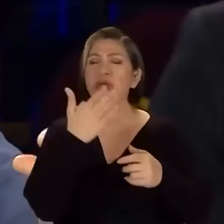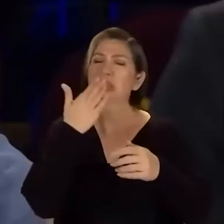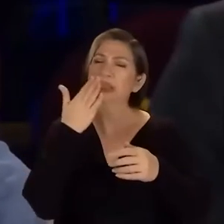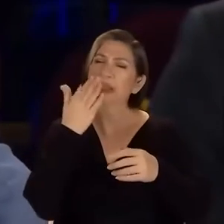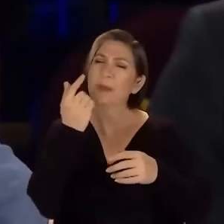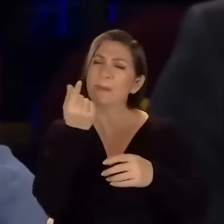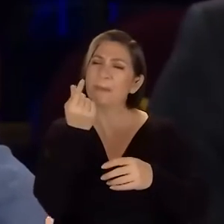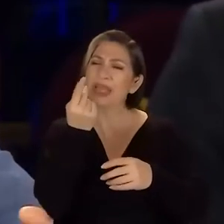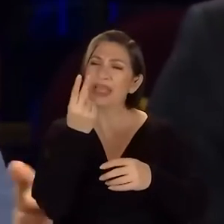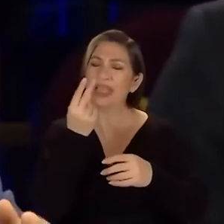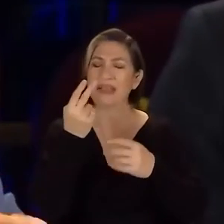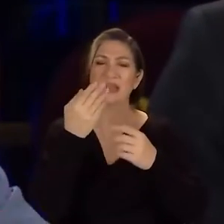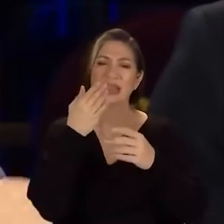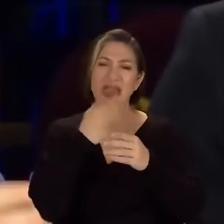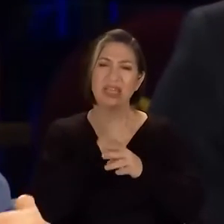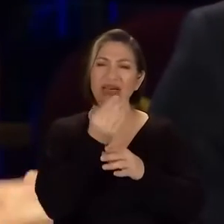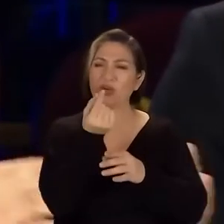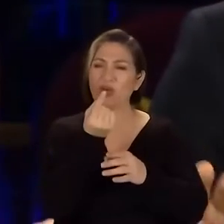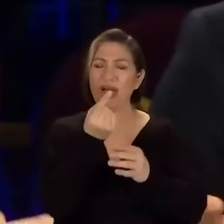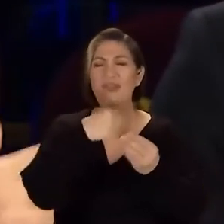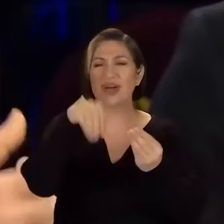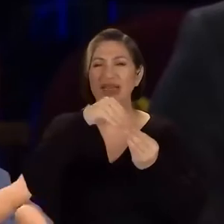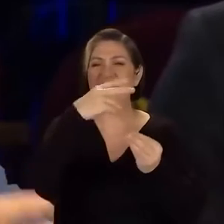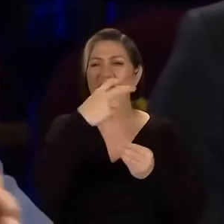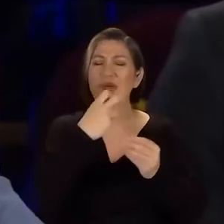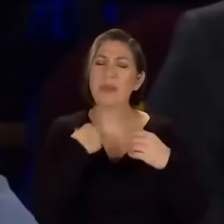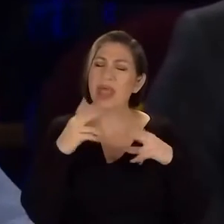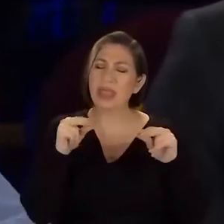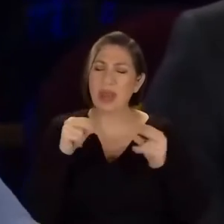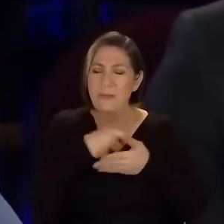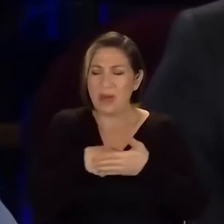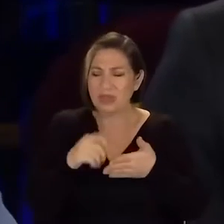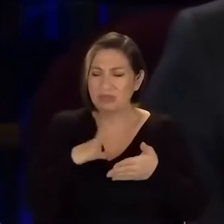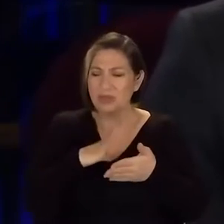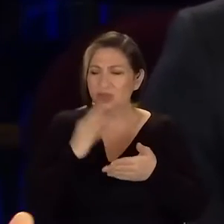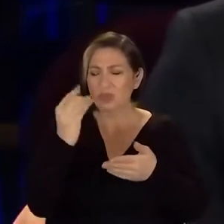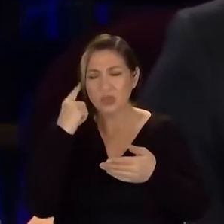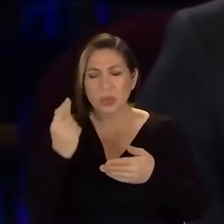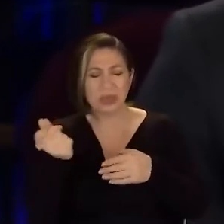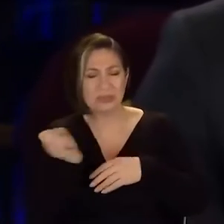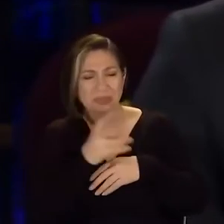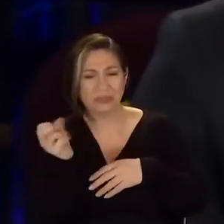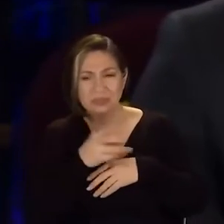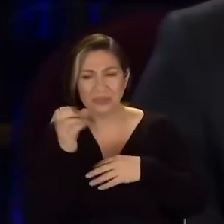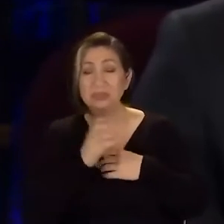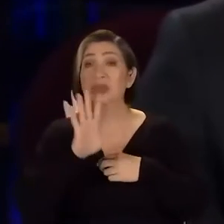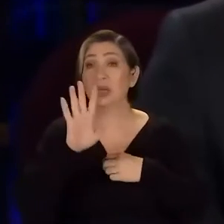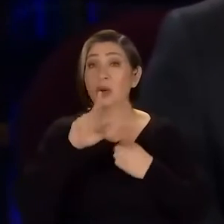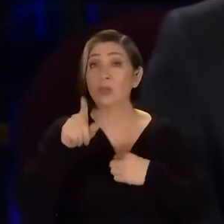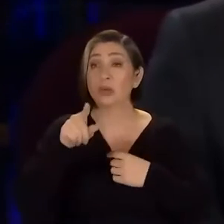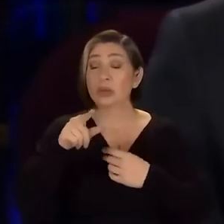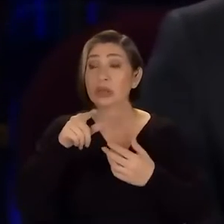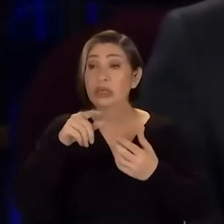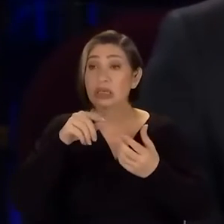1-2 puanda faiz alırım. Bana bu yeter, ben risk almam. Çalışıyorum, maaşımı koyuyorum, işte çocuklarımı düşünüyorum vesaire. Şimdi bunu